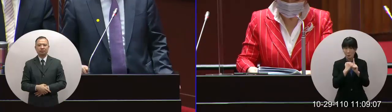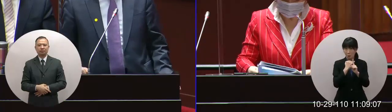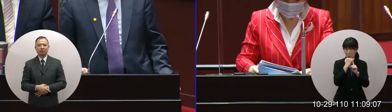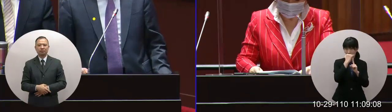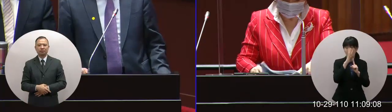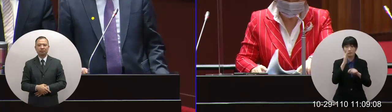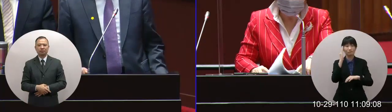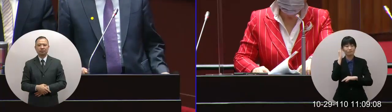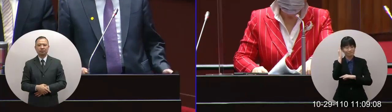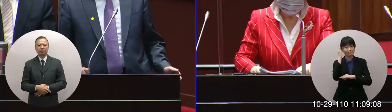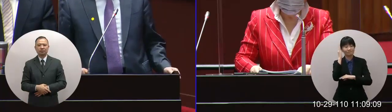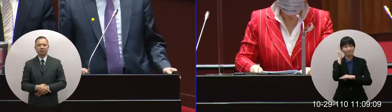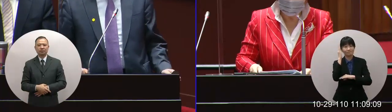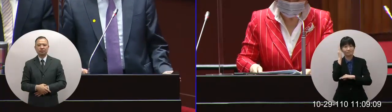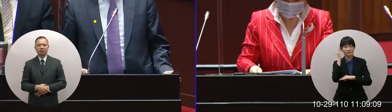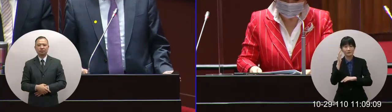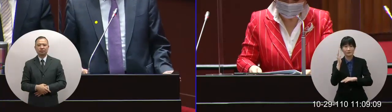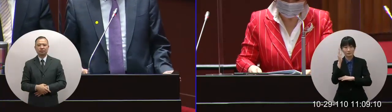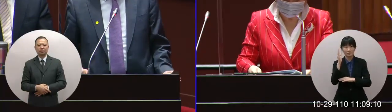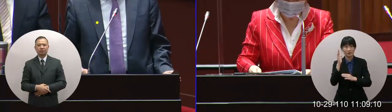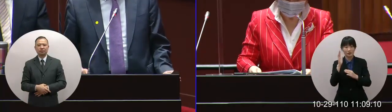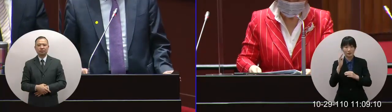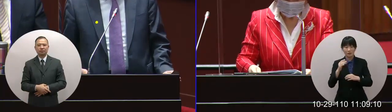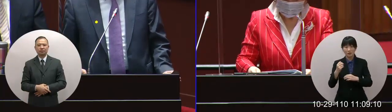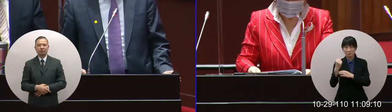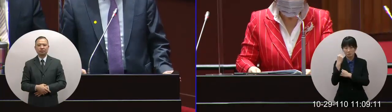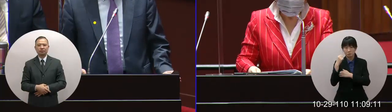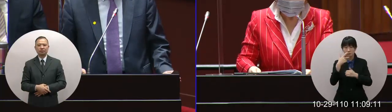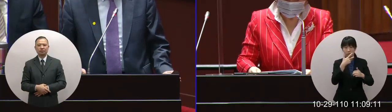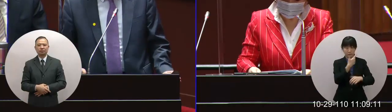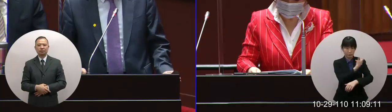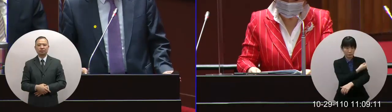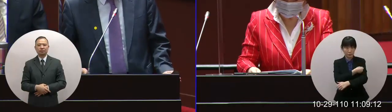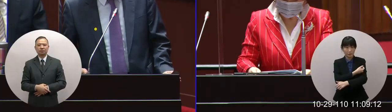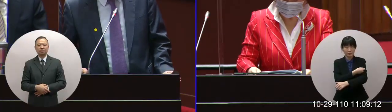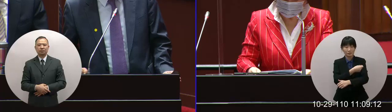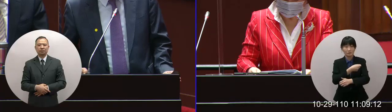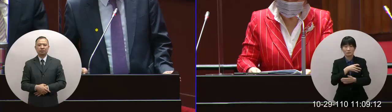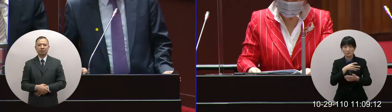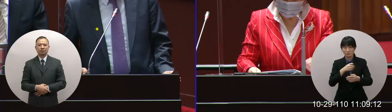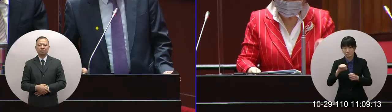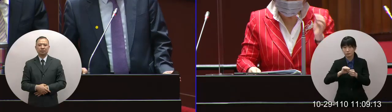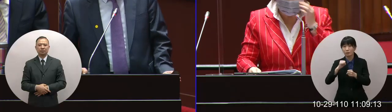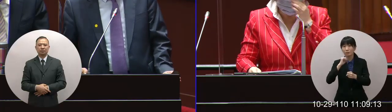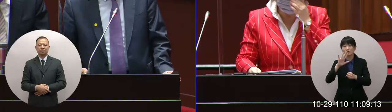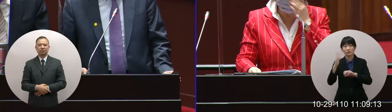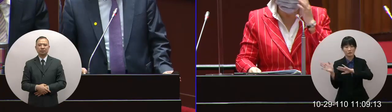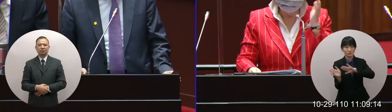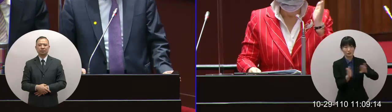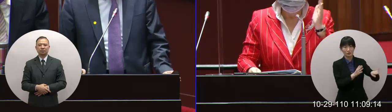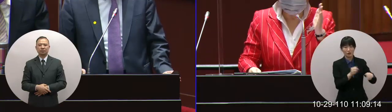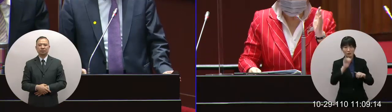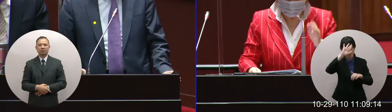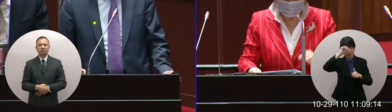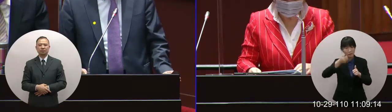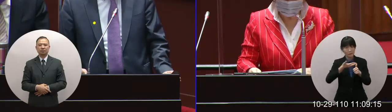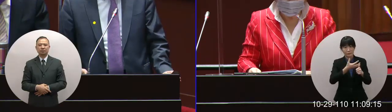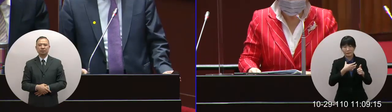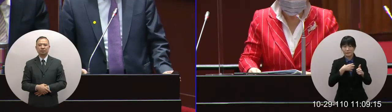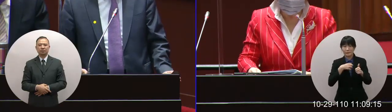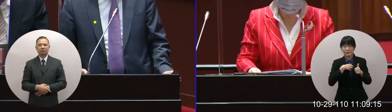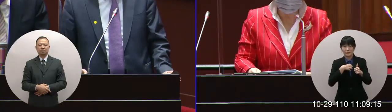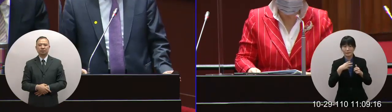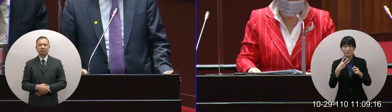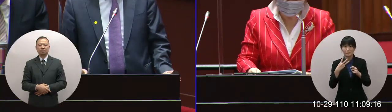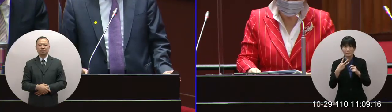府是这方面后来有继续加强。那接下来呢，我要谈谈高风险族群的第三剂